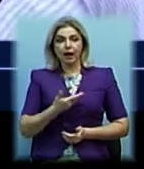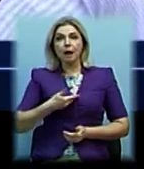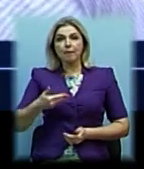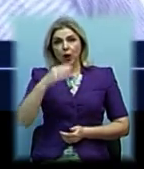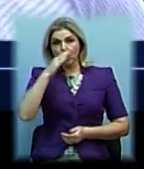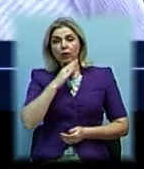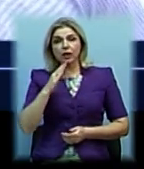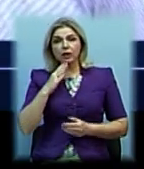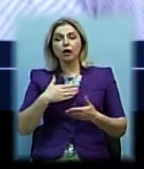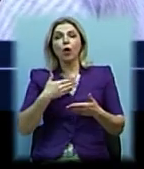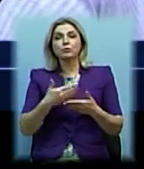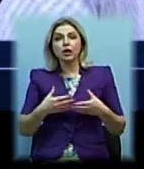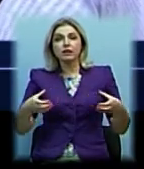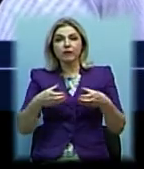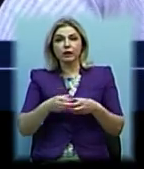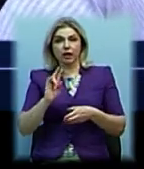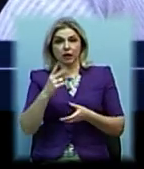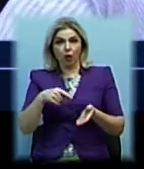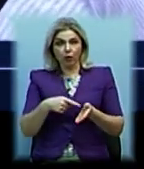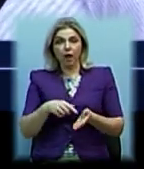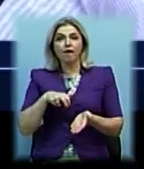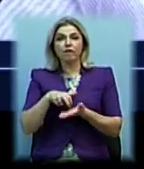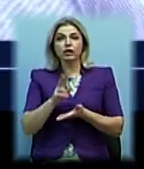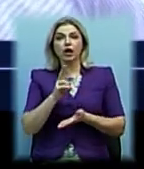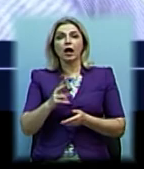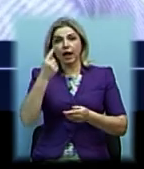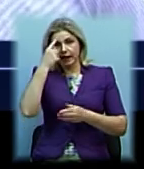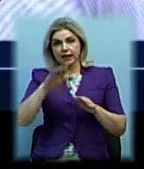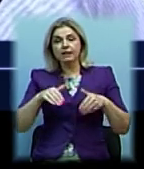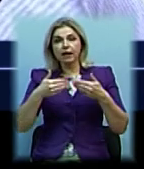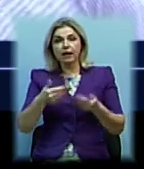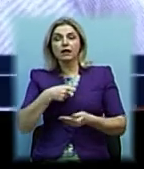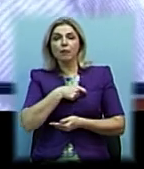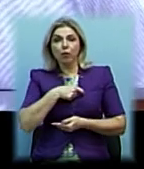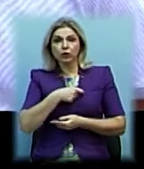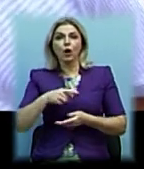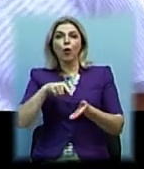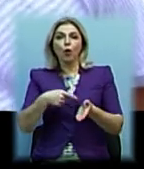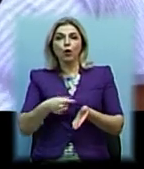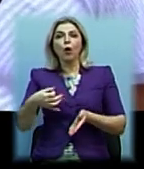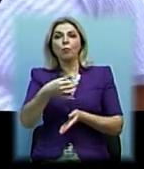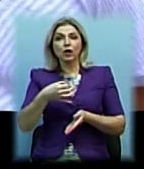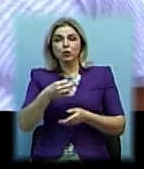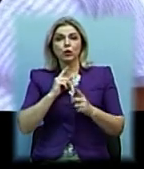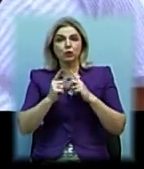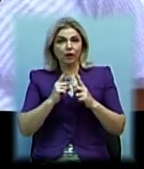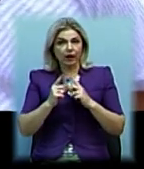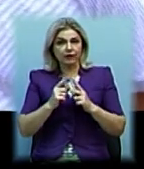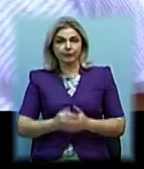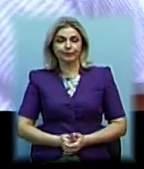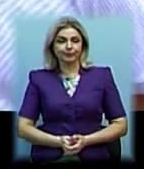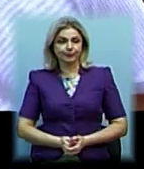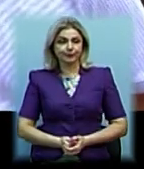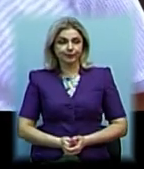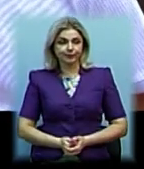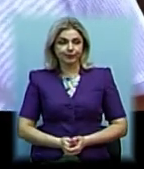общественность города Николаева, вышли с инициативой к депутатам городского областного совета. Ми, батьки, громадськість